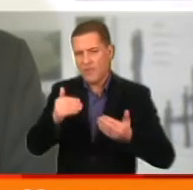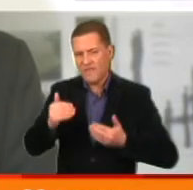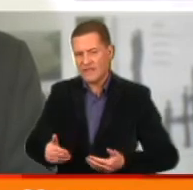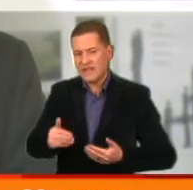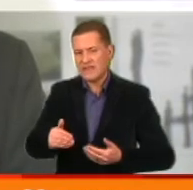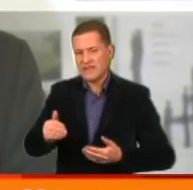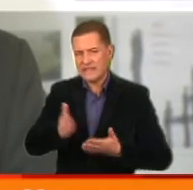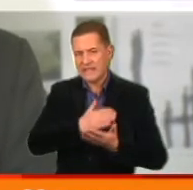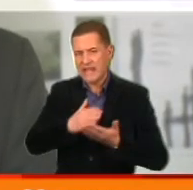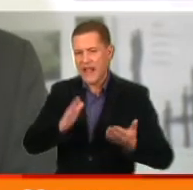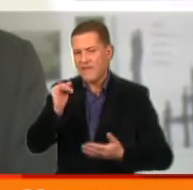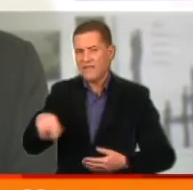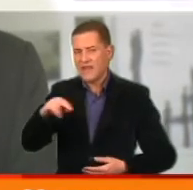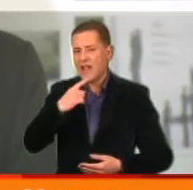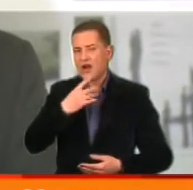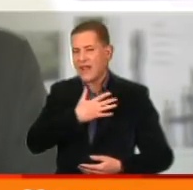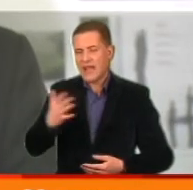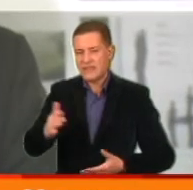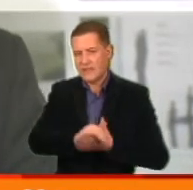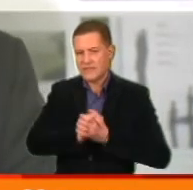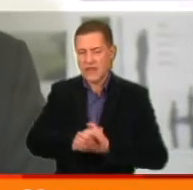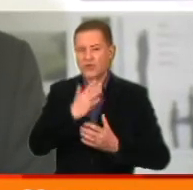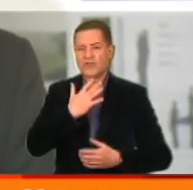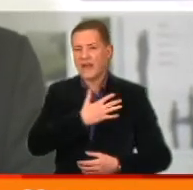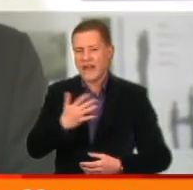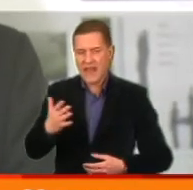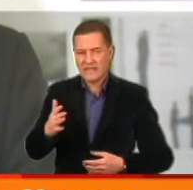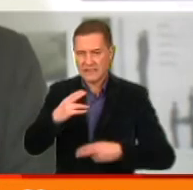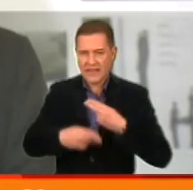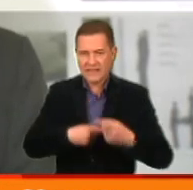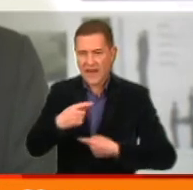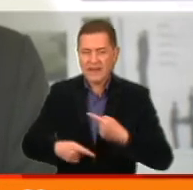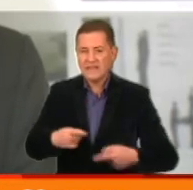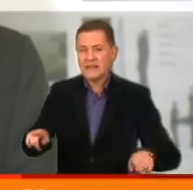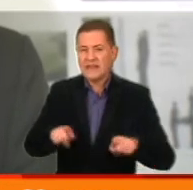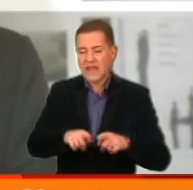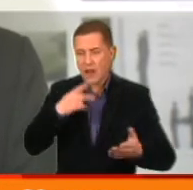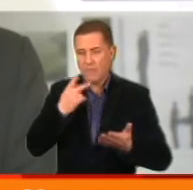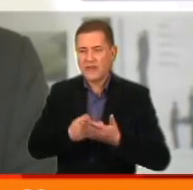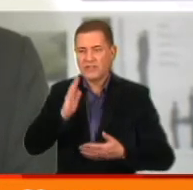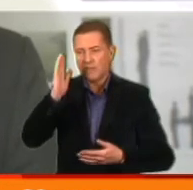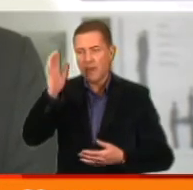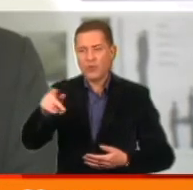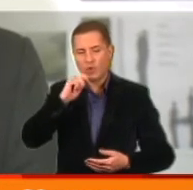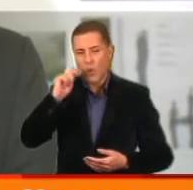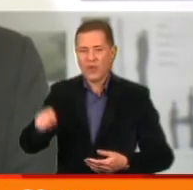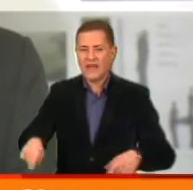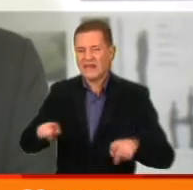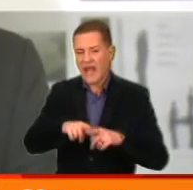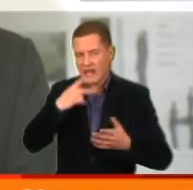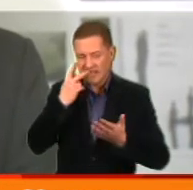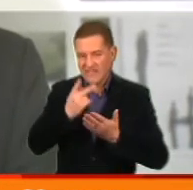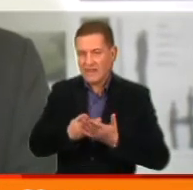Радянського Союзу і радянських традицій. Бо саме так бачили майбутнє України і саме так дивилися